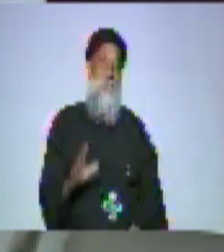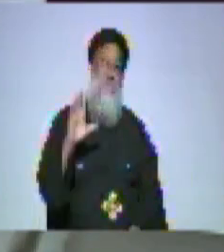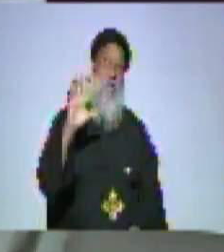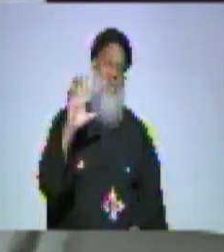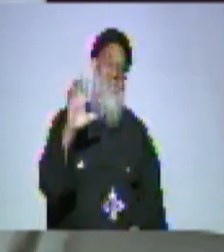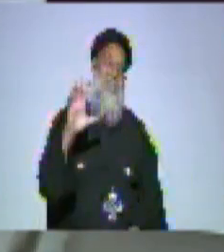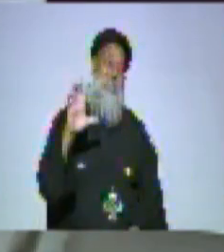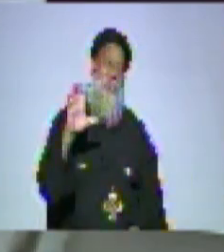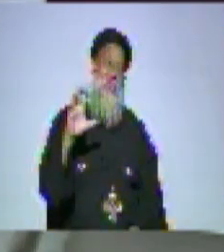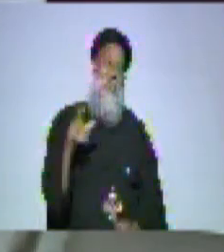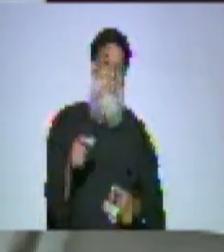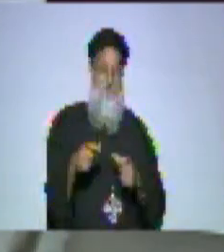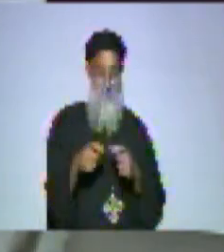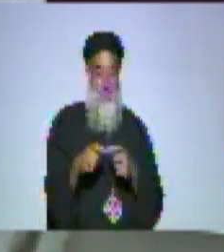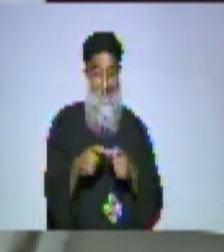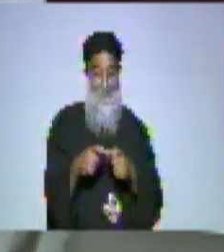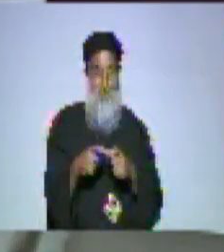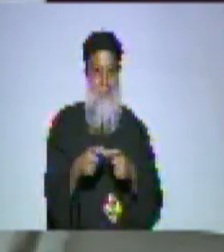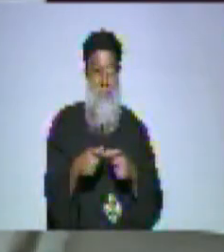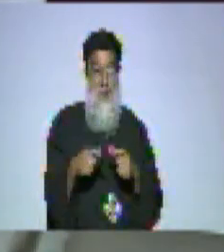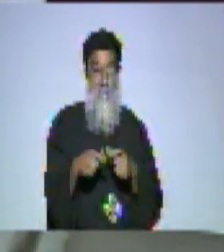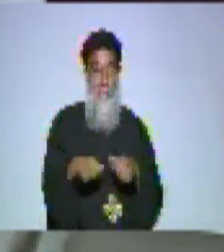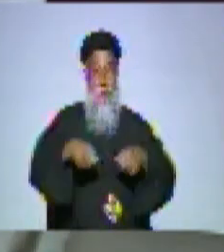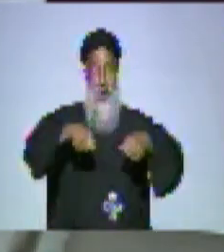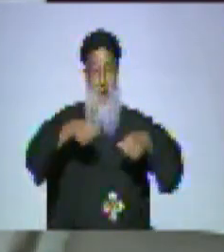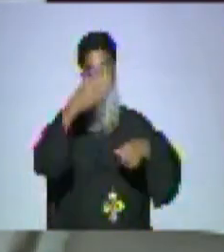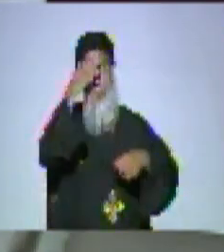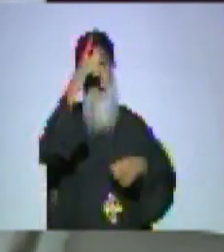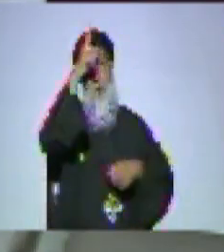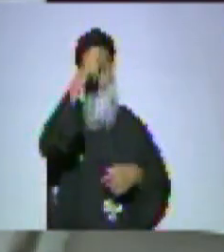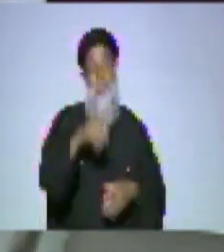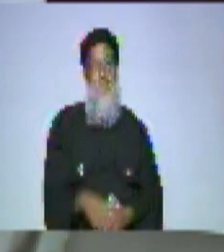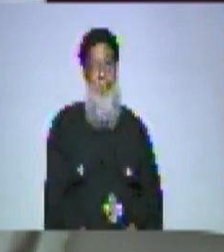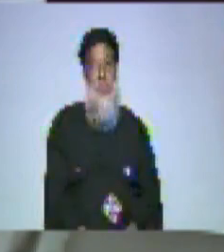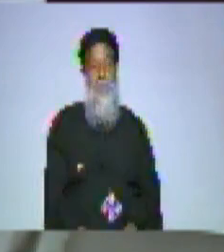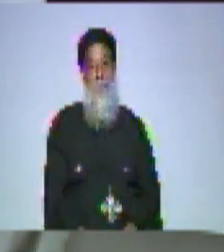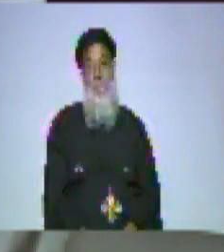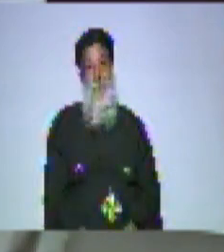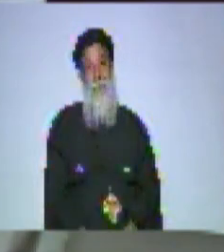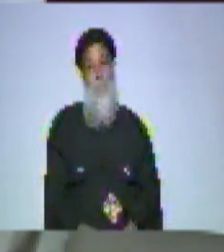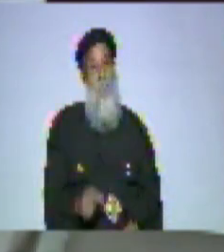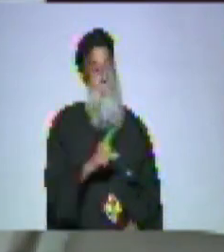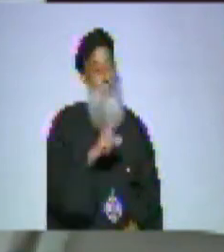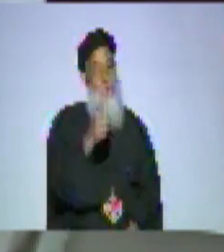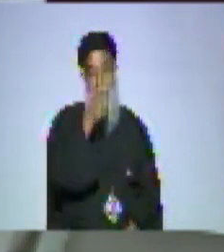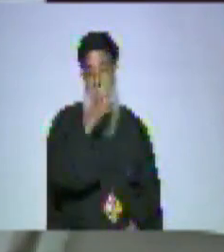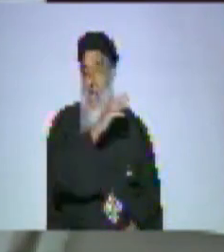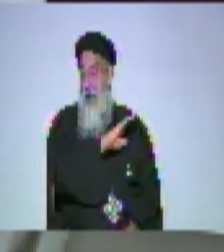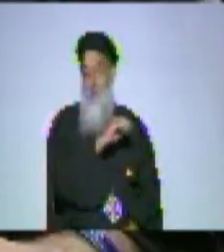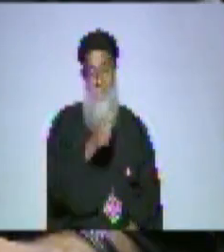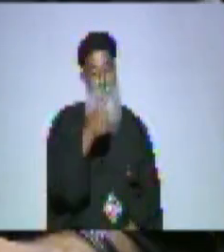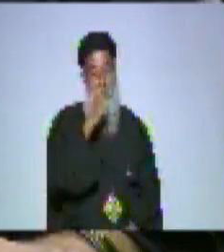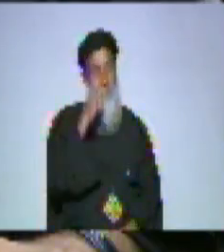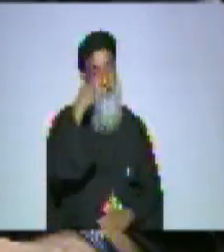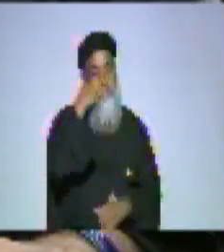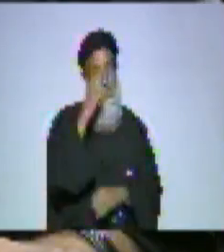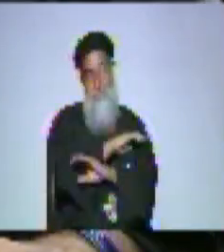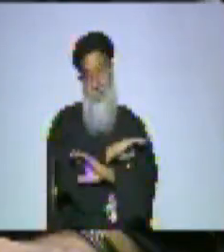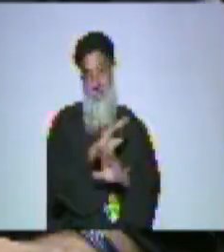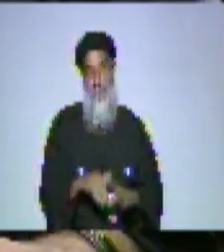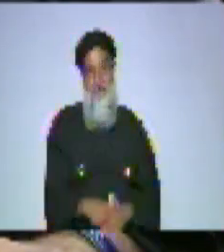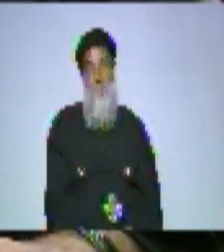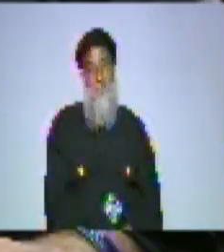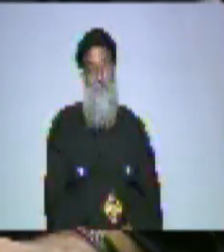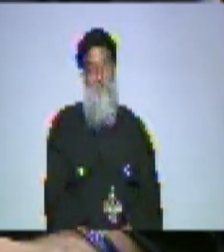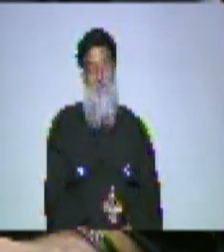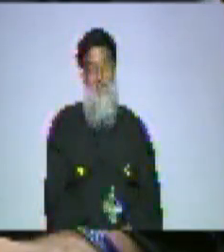خبزات والسمكتين عيد البركه بقى ربنا عايزه لنا ما تشيلوش الهم مع ذلك بنشيل الهم اه